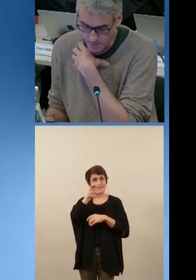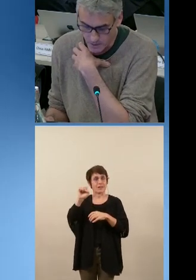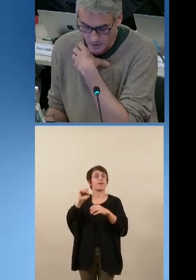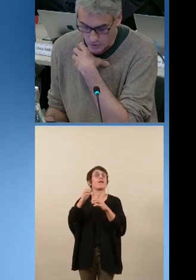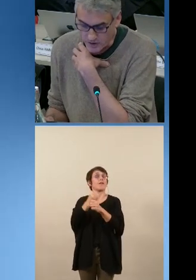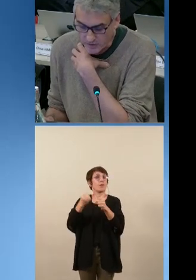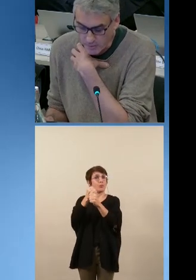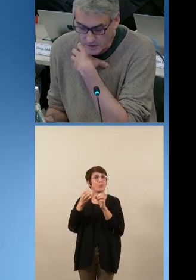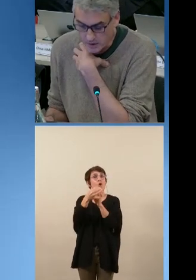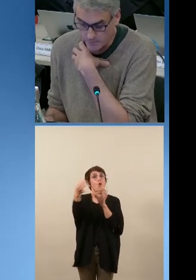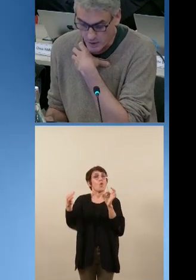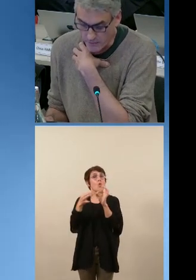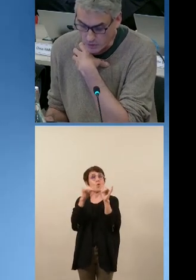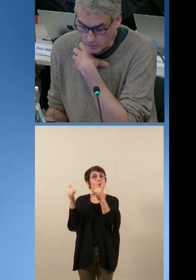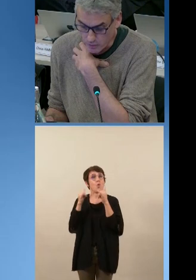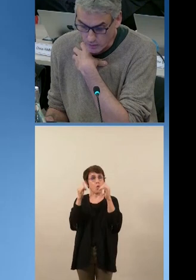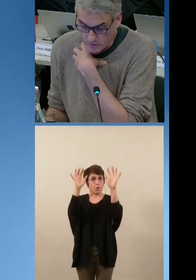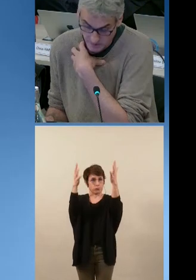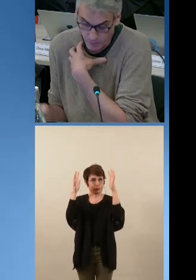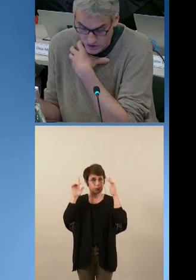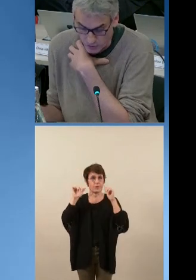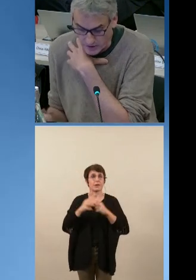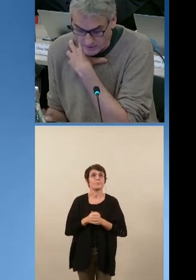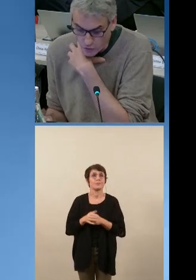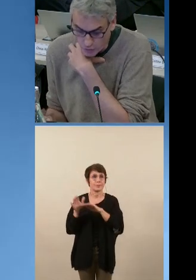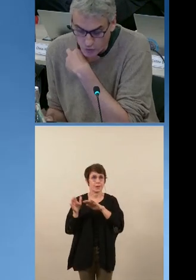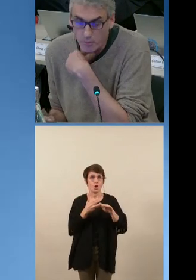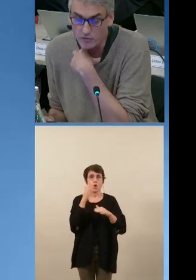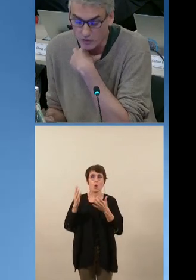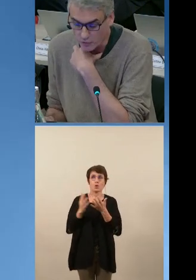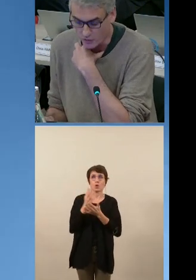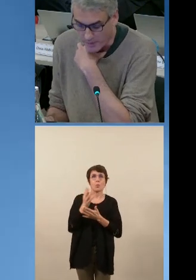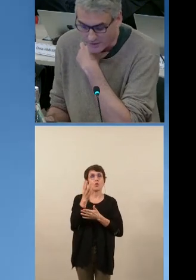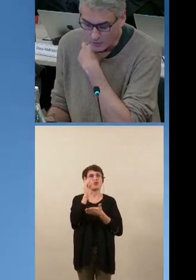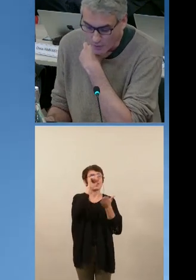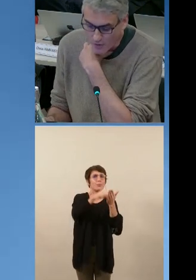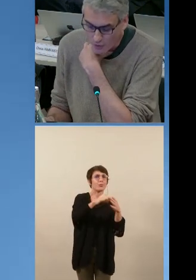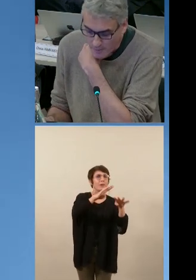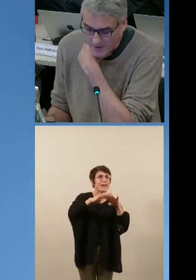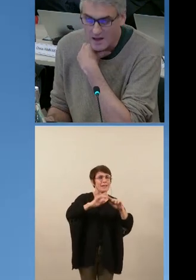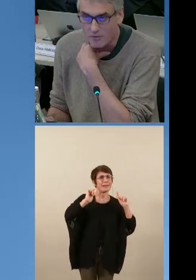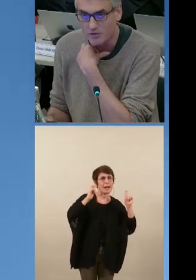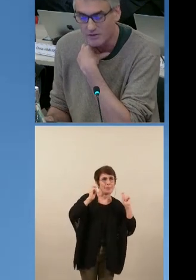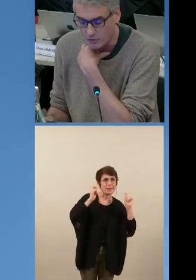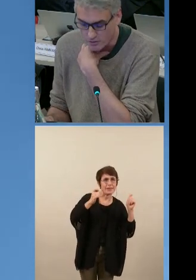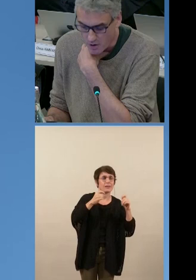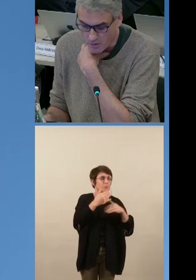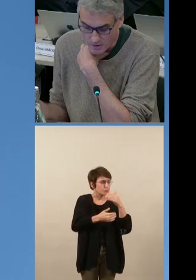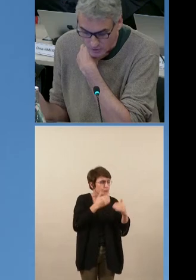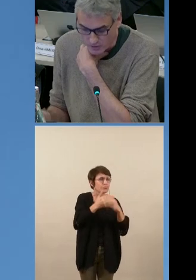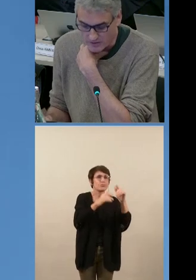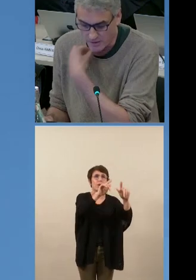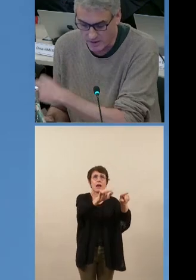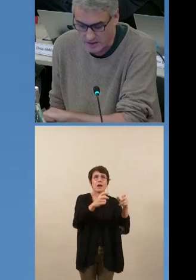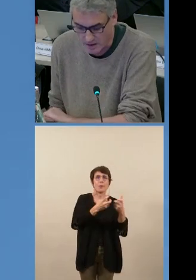enfants dans le quartier Abay avec le des projets dans le qu d'autres de nombreuses autres opérations urbaines avance aussi fortement